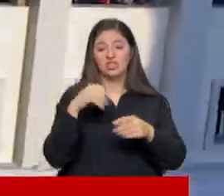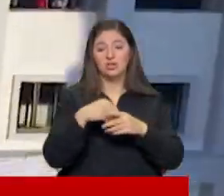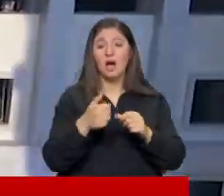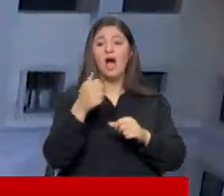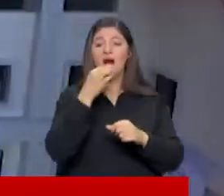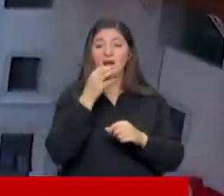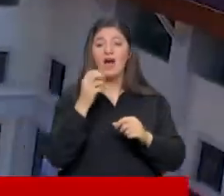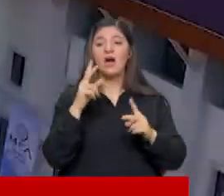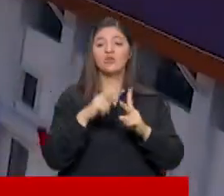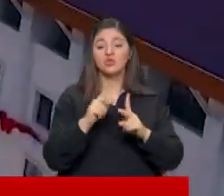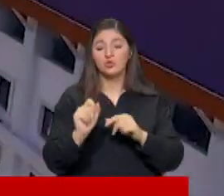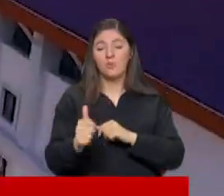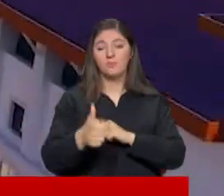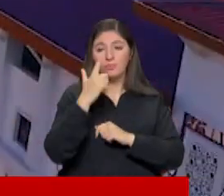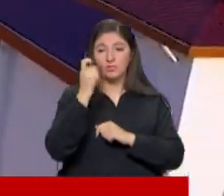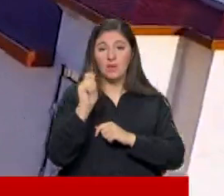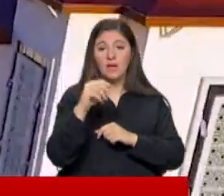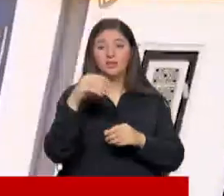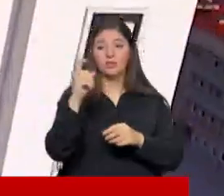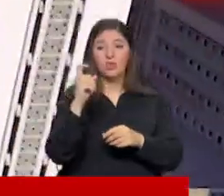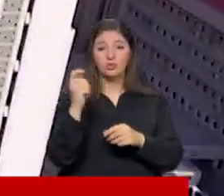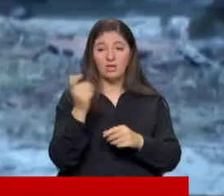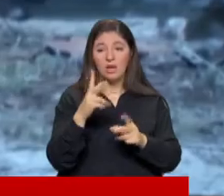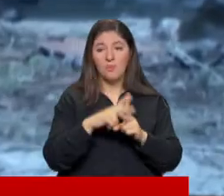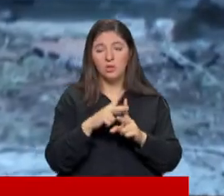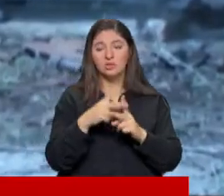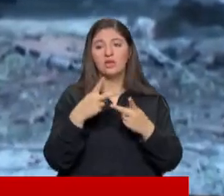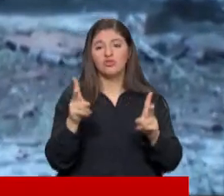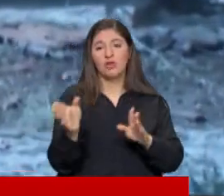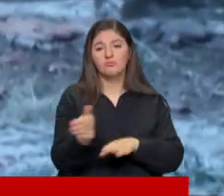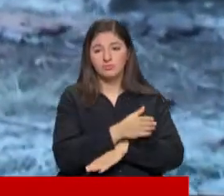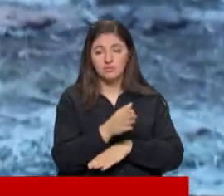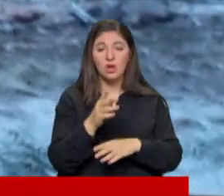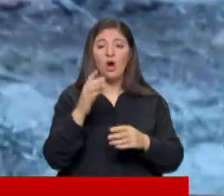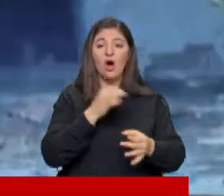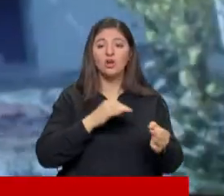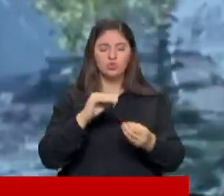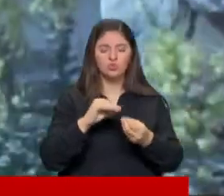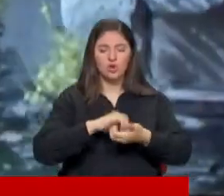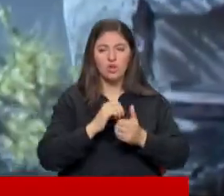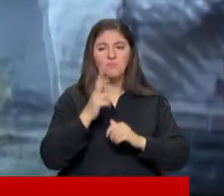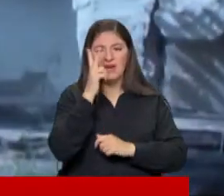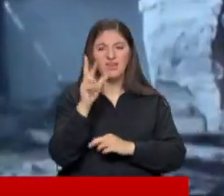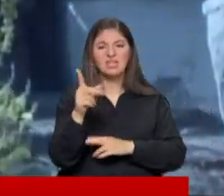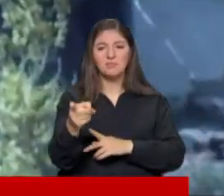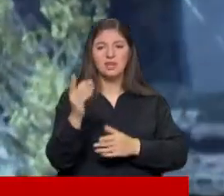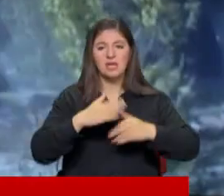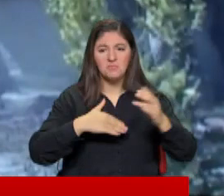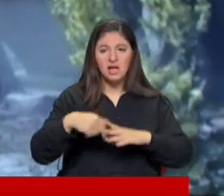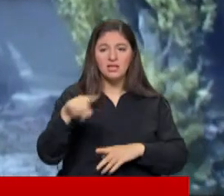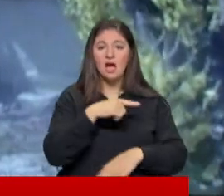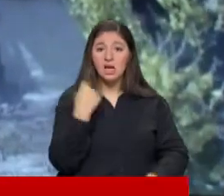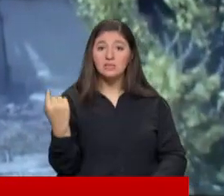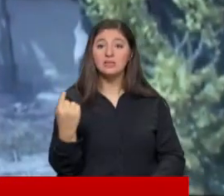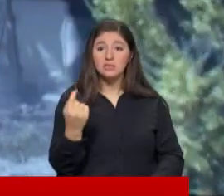Müdürlüğü de yapan bir emniyet müdürünün de olduğu 9 polis açığa alındı organize suç örgütlerine de mafya vari yapılara da